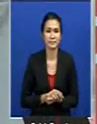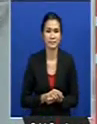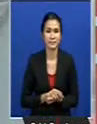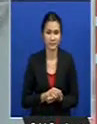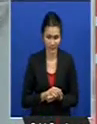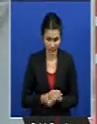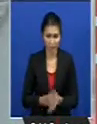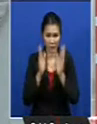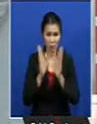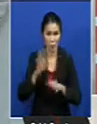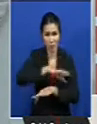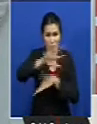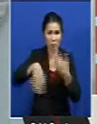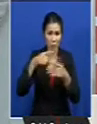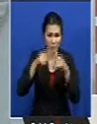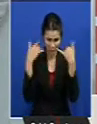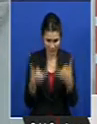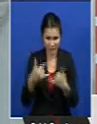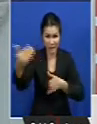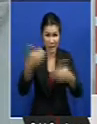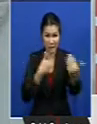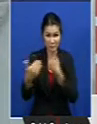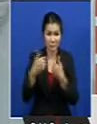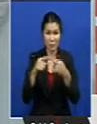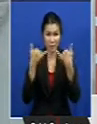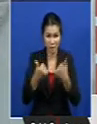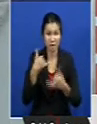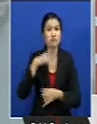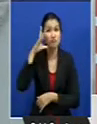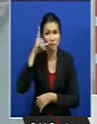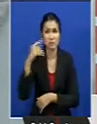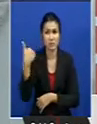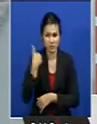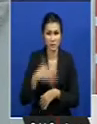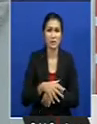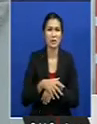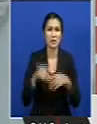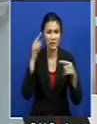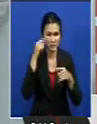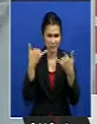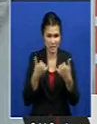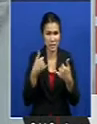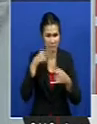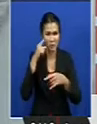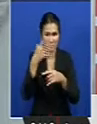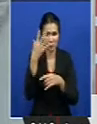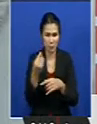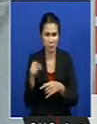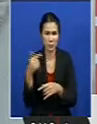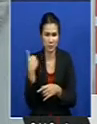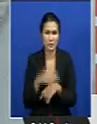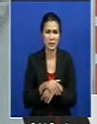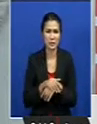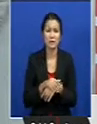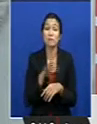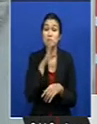ทุกคนจะเดินทางกลับพร้อมกันโดยเฉพาะวันนี้นะครับวันนี้แล้วก็ต่อวันพรุ่งนี้อีกวันนึงสำหรับรถที่ยังคงเหลืออยู่นะครับ